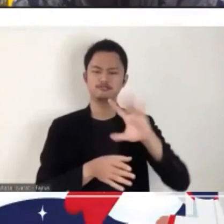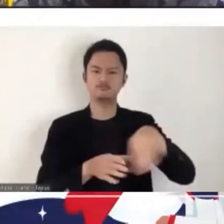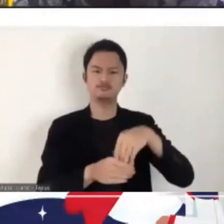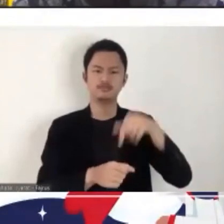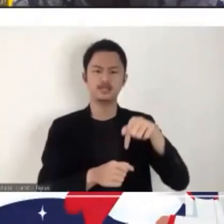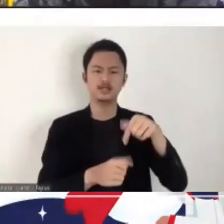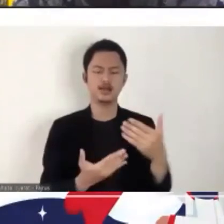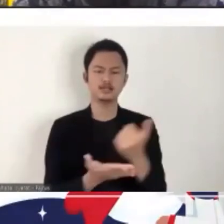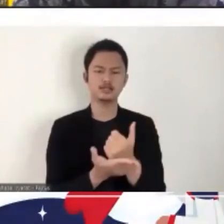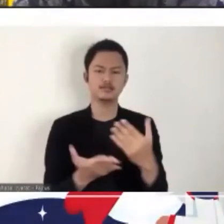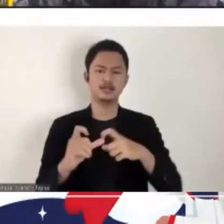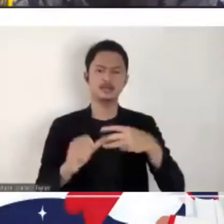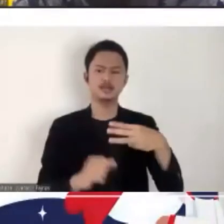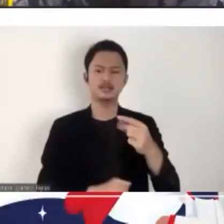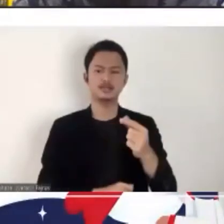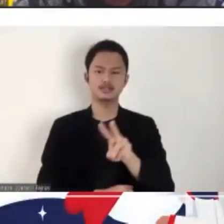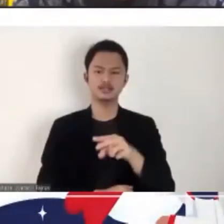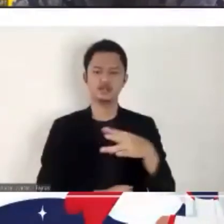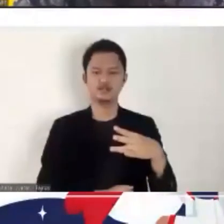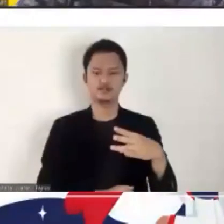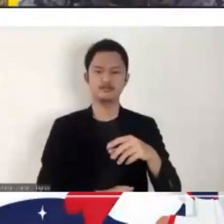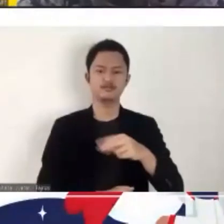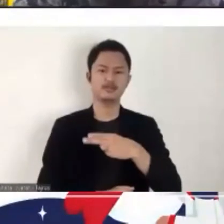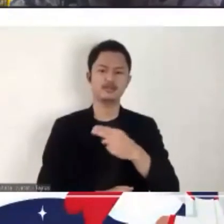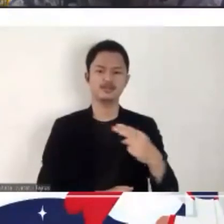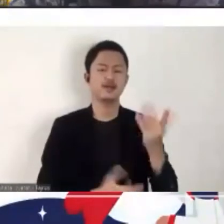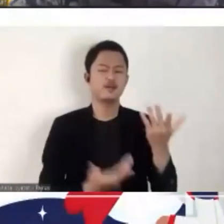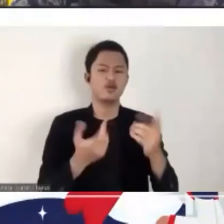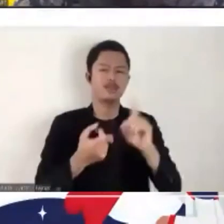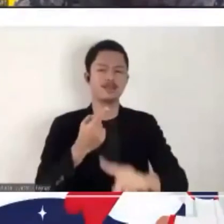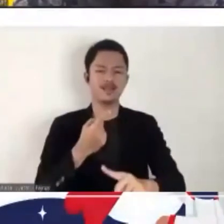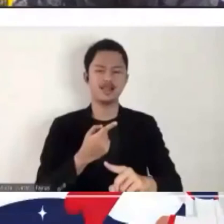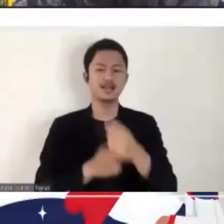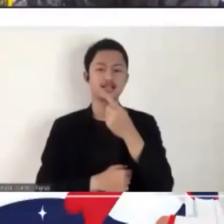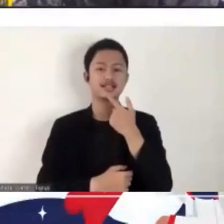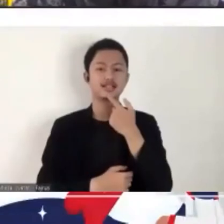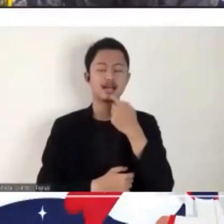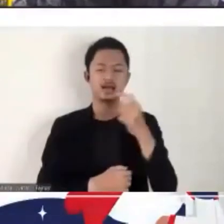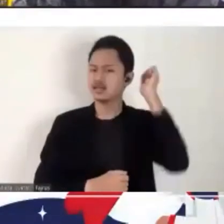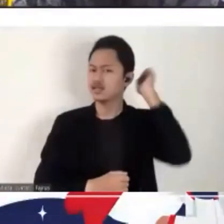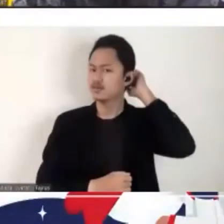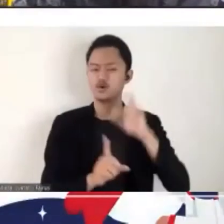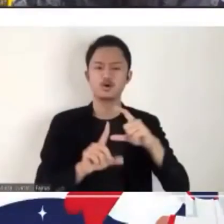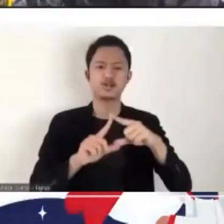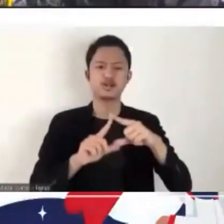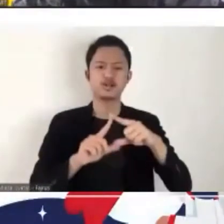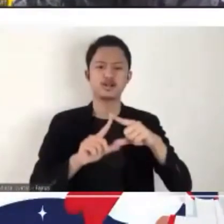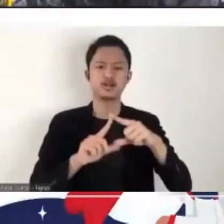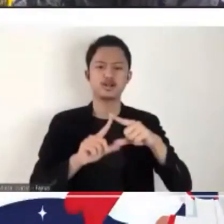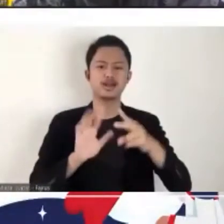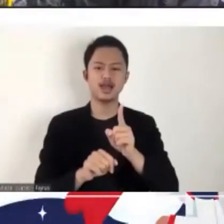survei Indonesia pasti badan kenal semoga deh terkait penjelasan mbak Dani soal pokja-pokja yang akan dibentuk